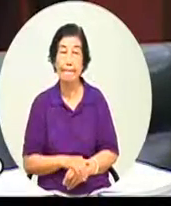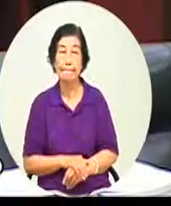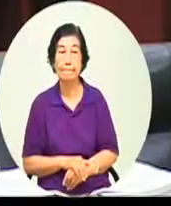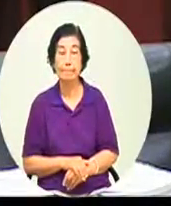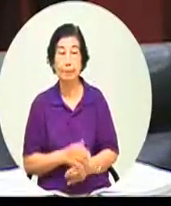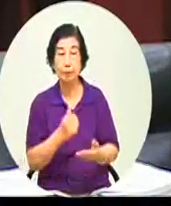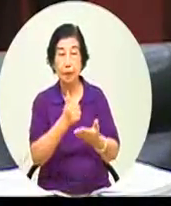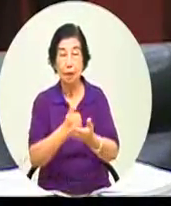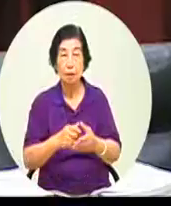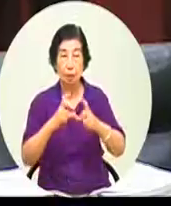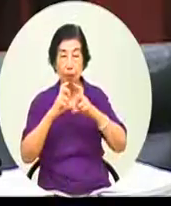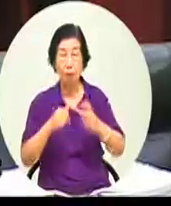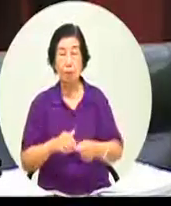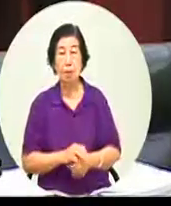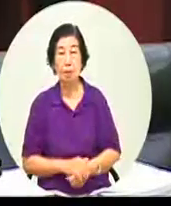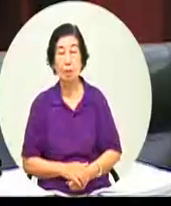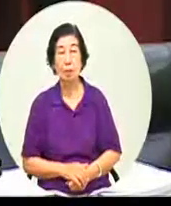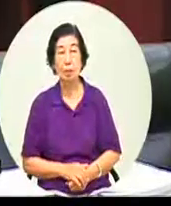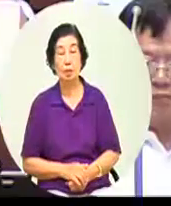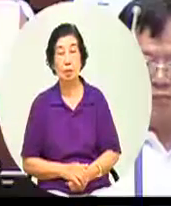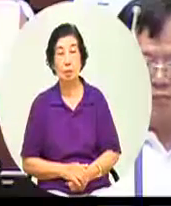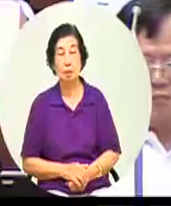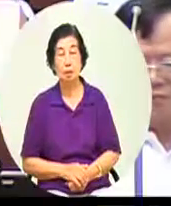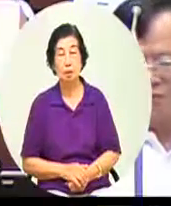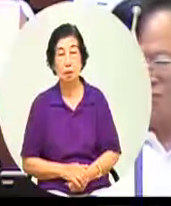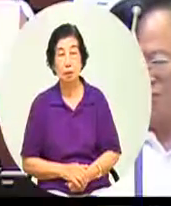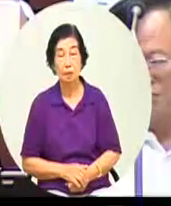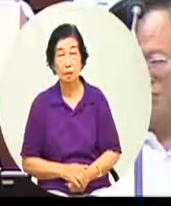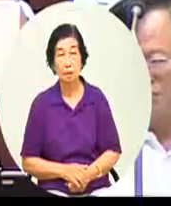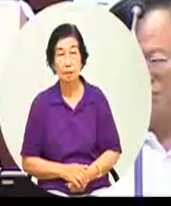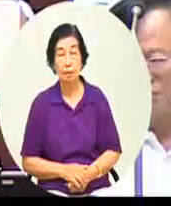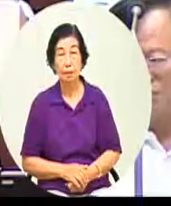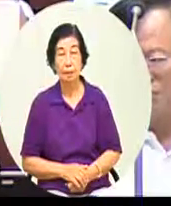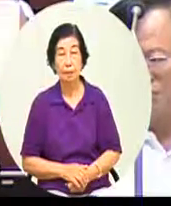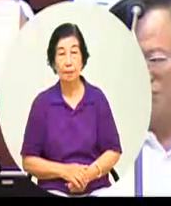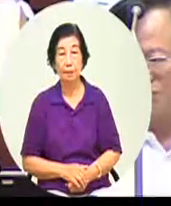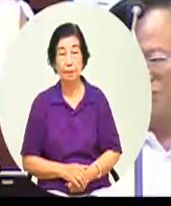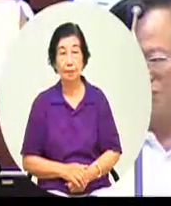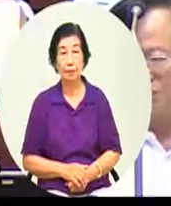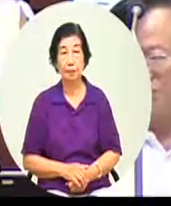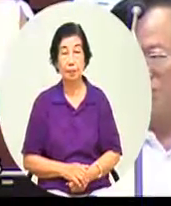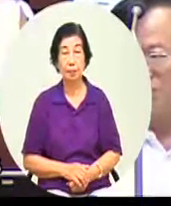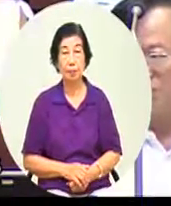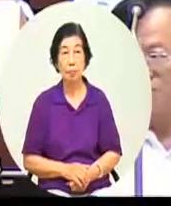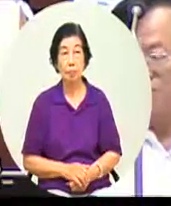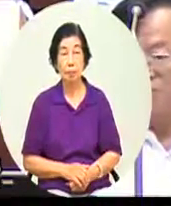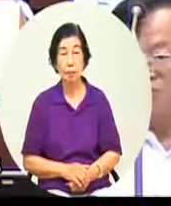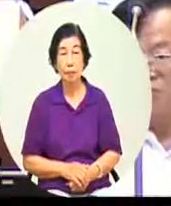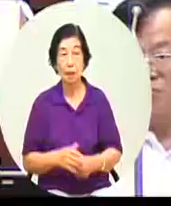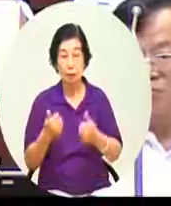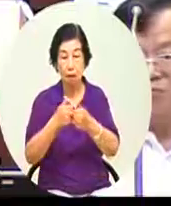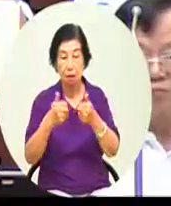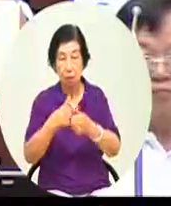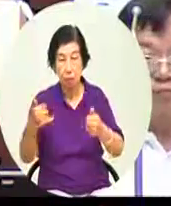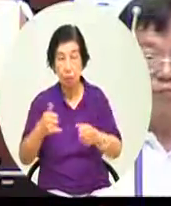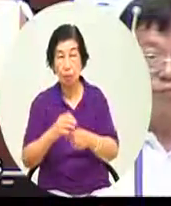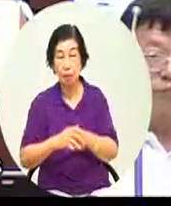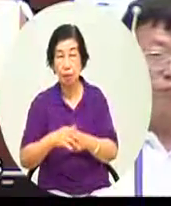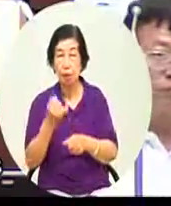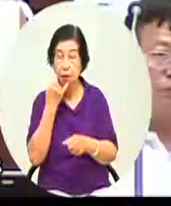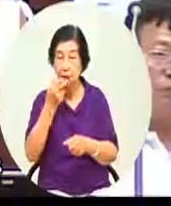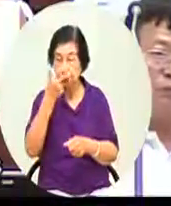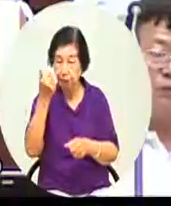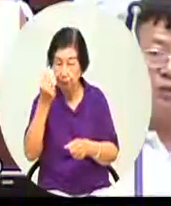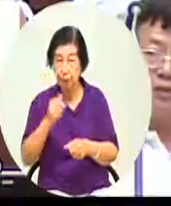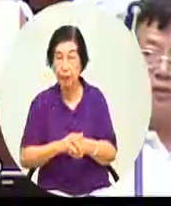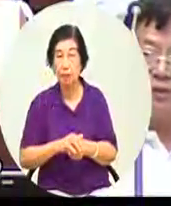长，请答复。 好，谢谢主席，谢谢您议员哈。我不知道是不是议员方便提供告诉我们是哪一位里长？ 对，